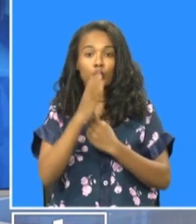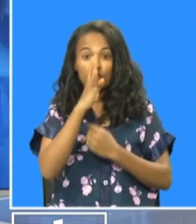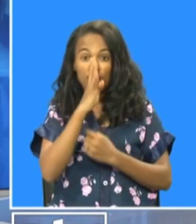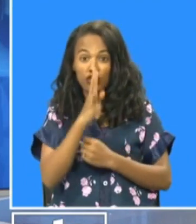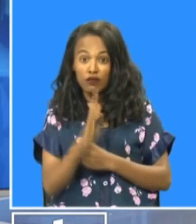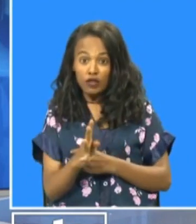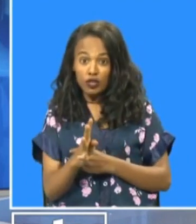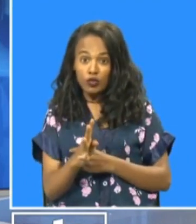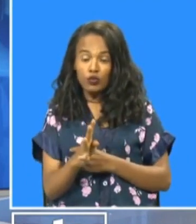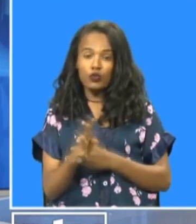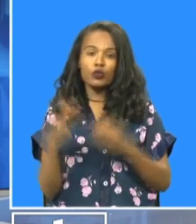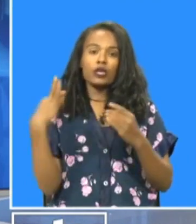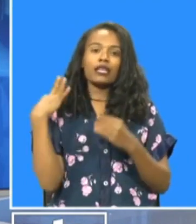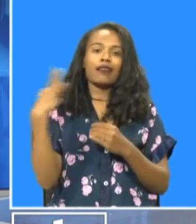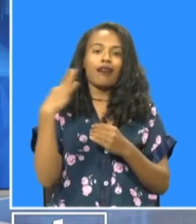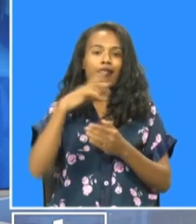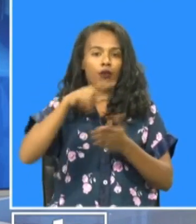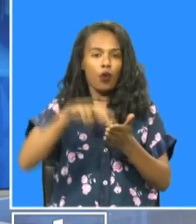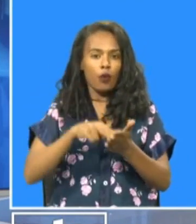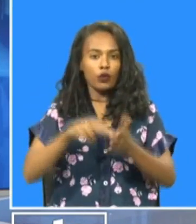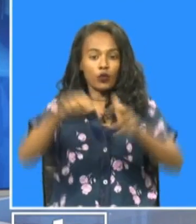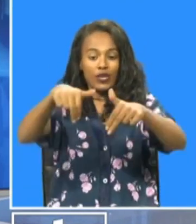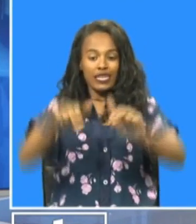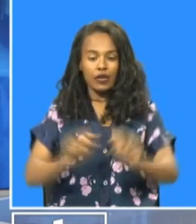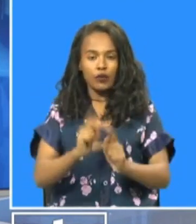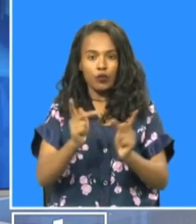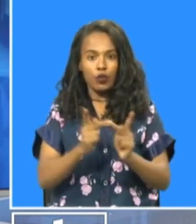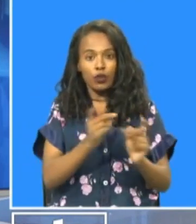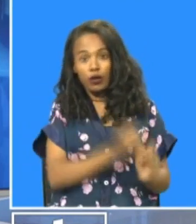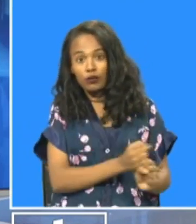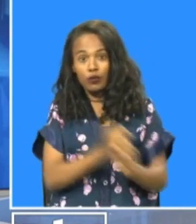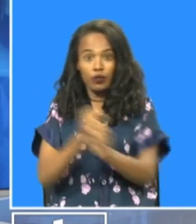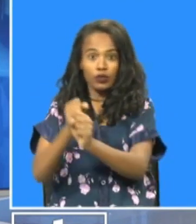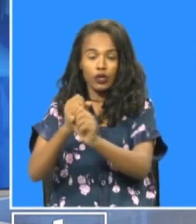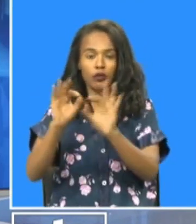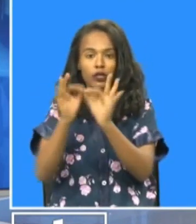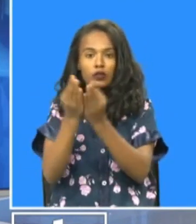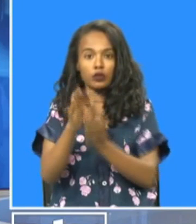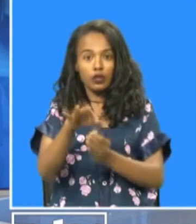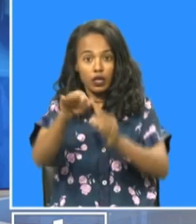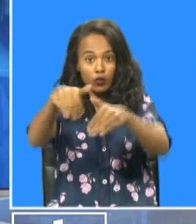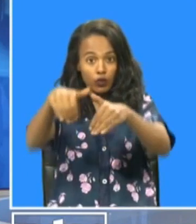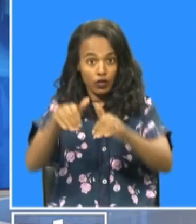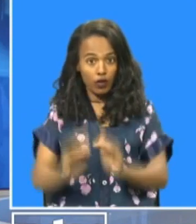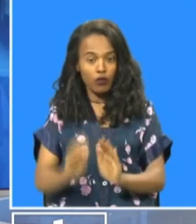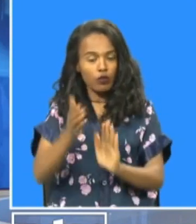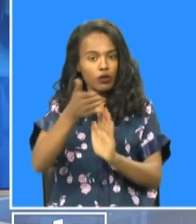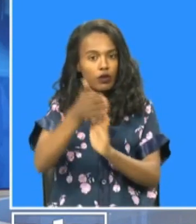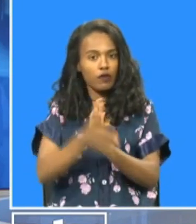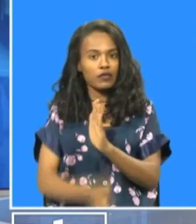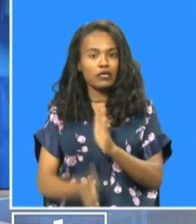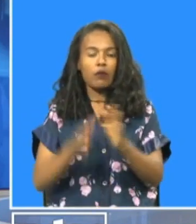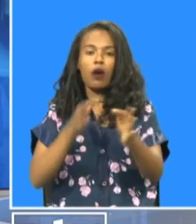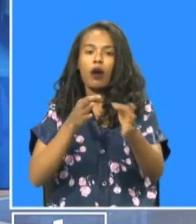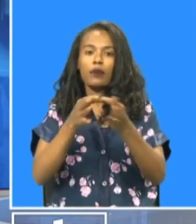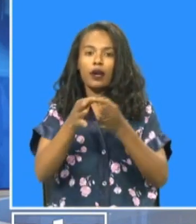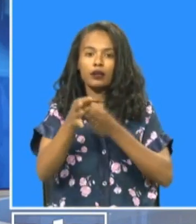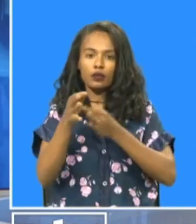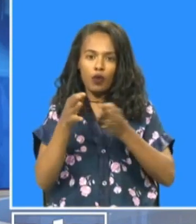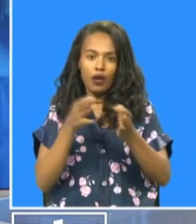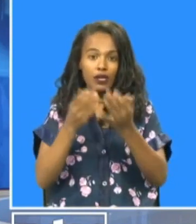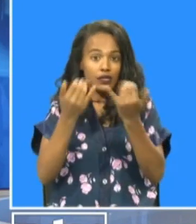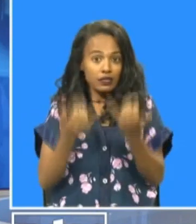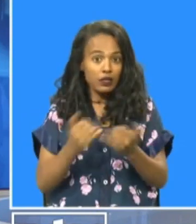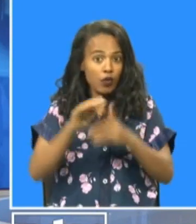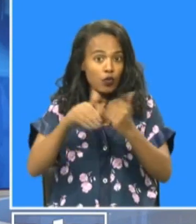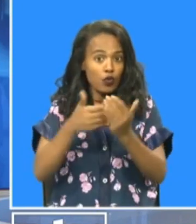ከተፈጠሩ የጤና ተቋማቱ ወደ ቀብሩ ስፍራ በመውሰድ የሟች ቤተሰቦች ተገኝተው እንዲቀብሩ እንደሚፈጸምም አብራርተዋል።